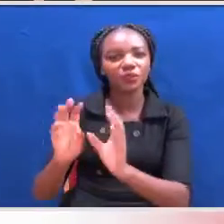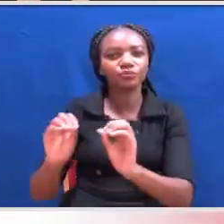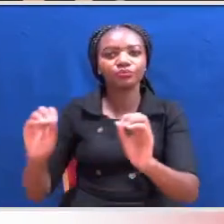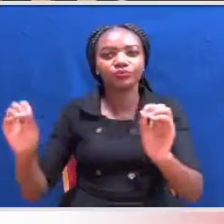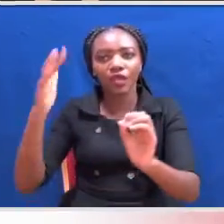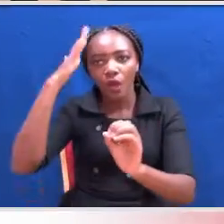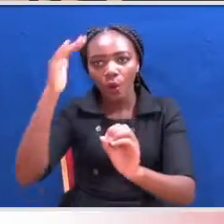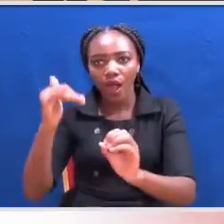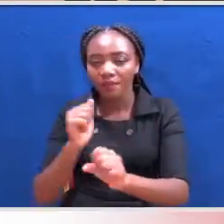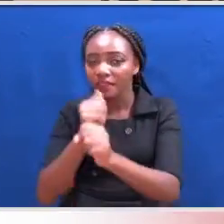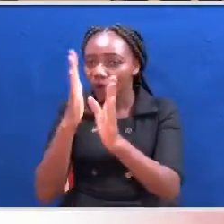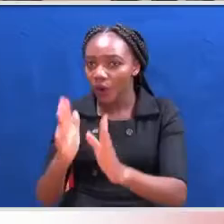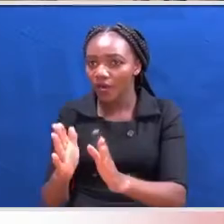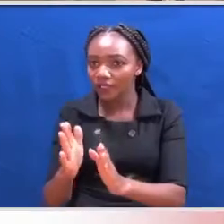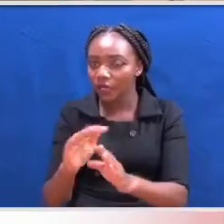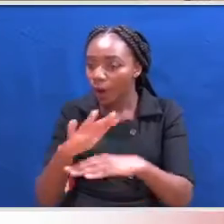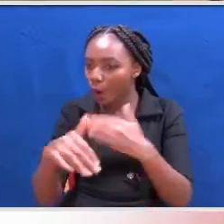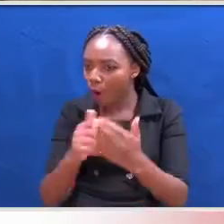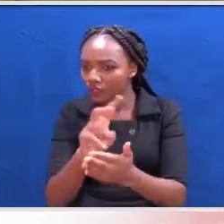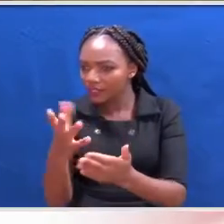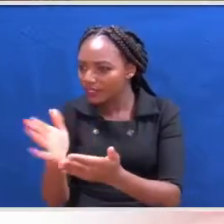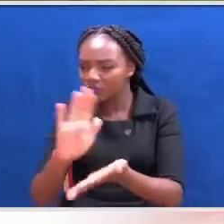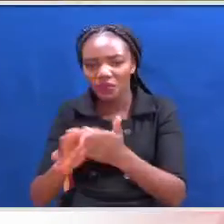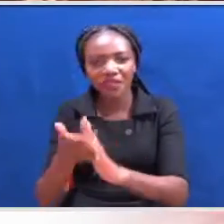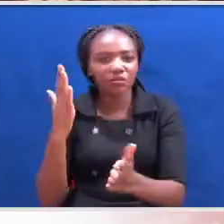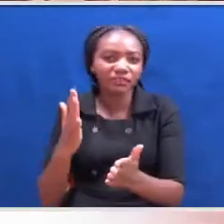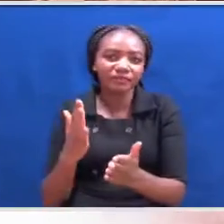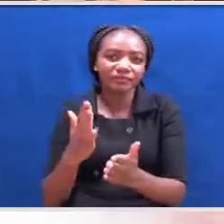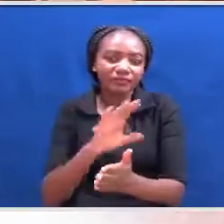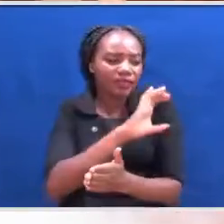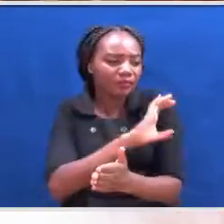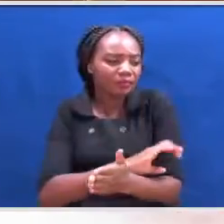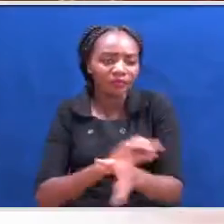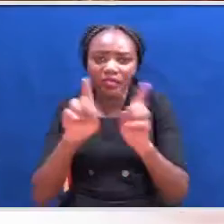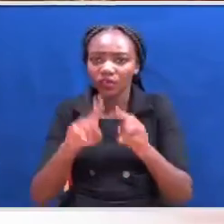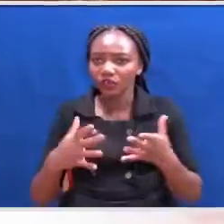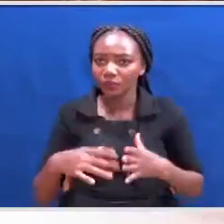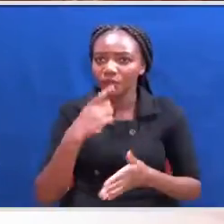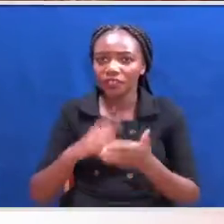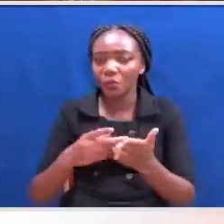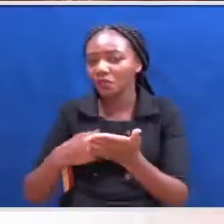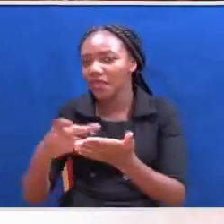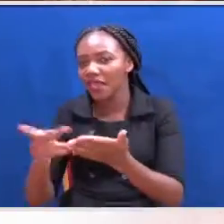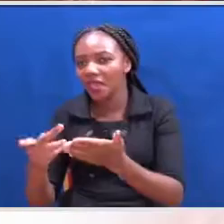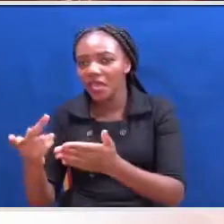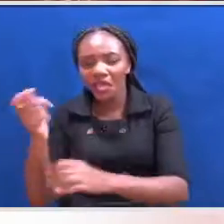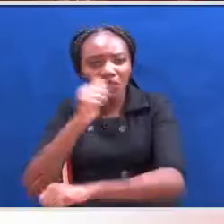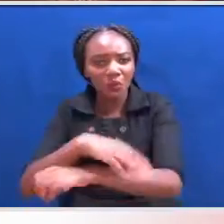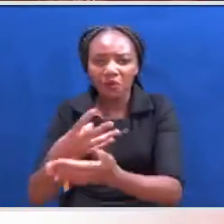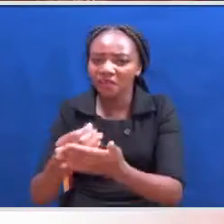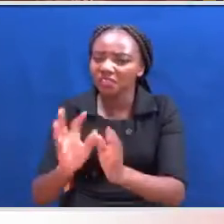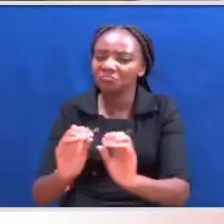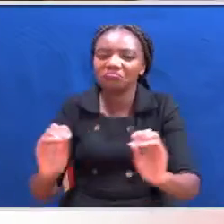kampuni ya Adhiwota walishuhudia haya yote bila uwezo. Wenyeji wakisimulia wamelemewa hata kulipa karo ya wanao baada ya mashamba